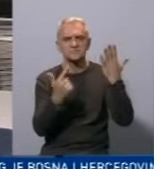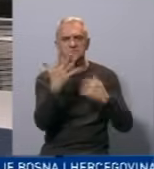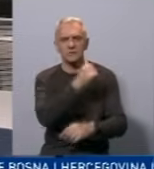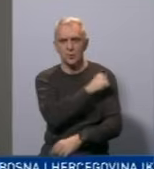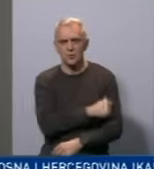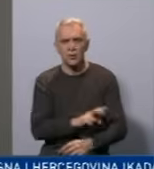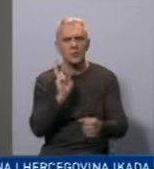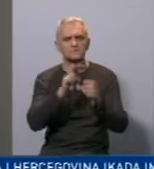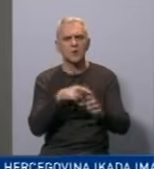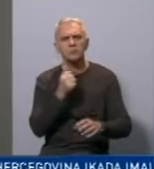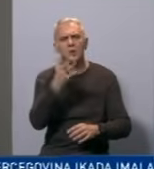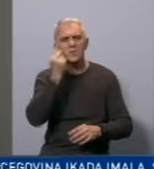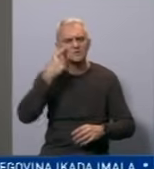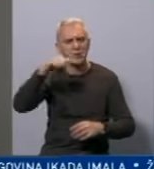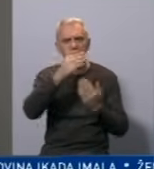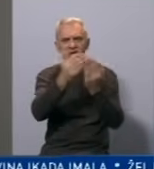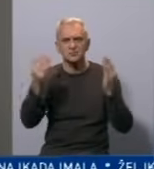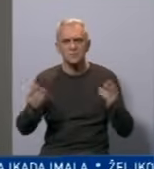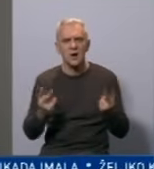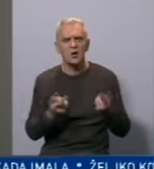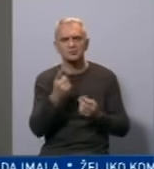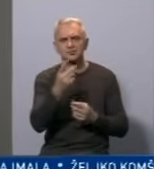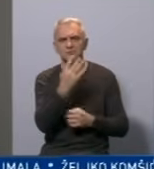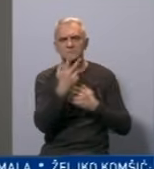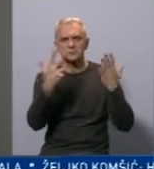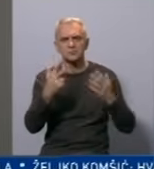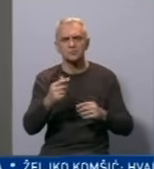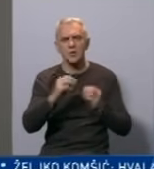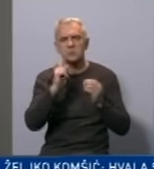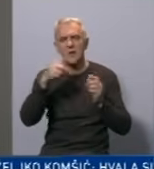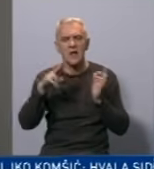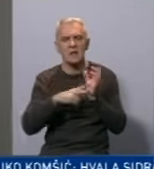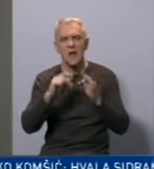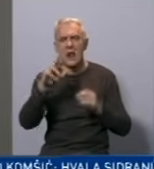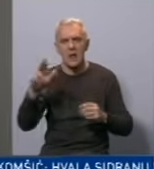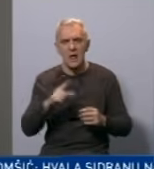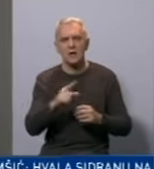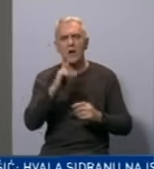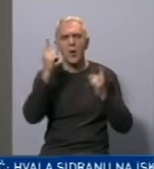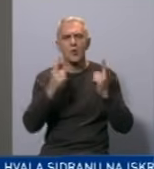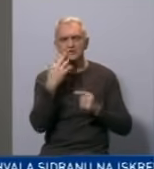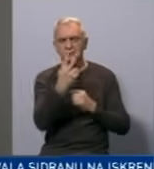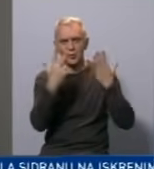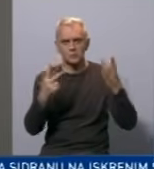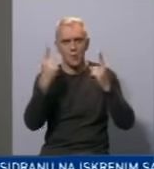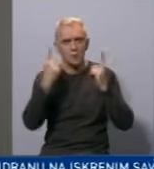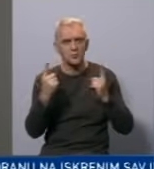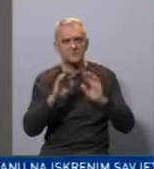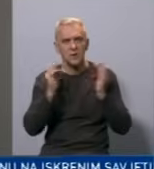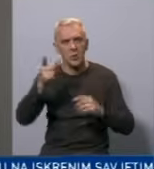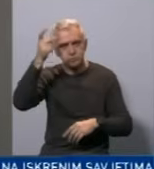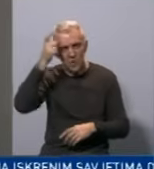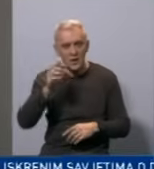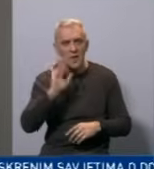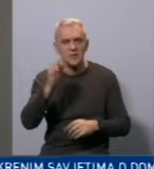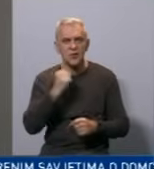godini. Učestvovala je na brojnim međunarodnim izložbama kao što su 48. bijenale u Veneciji i 48. oktobarski salon u